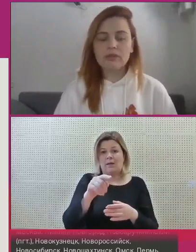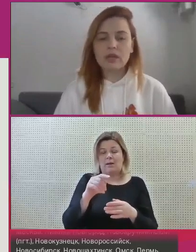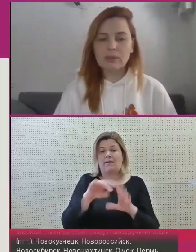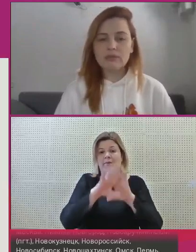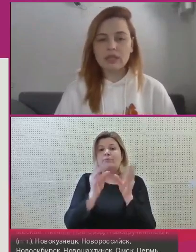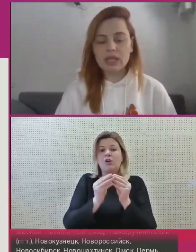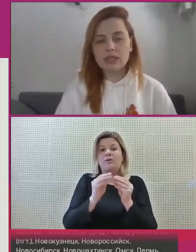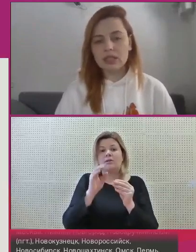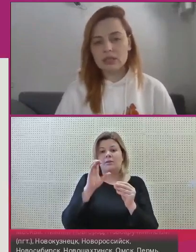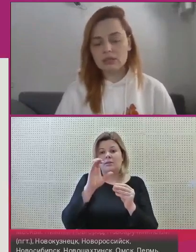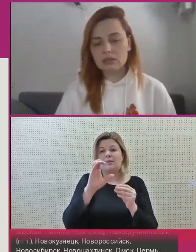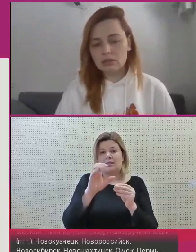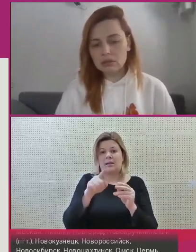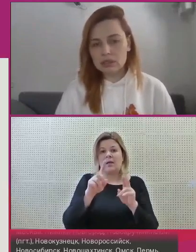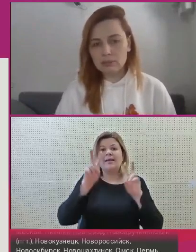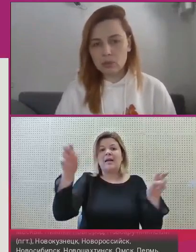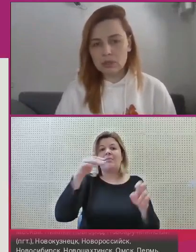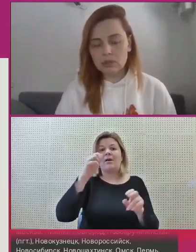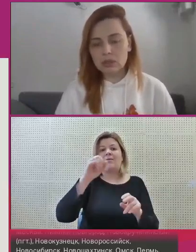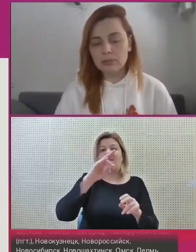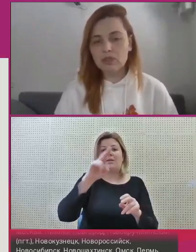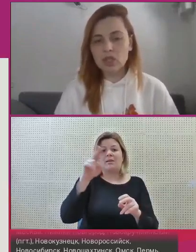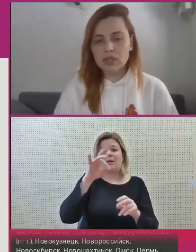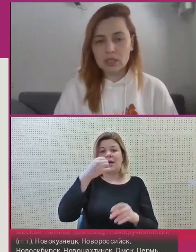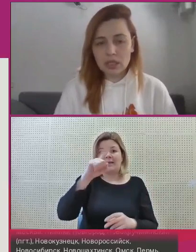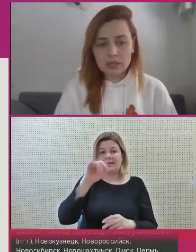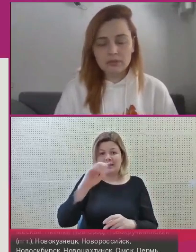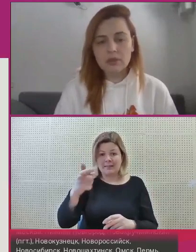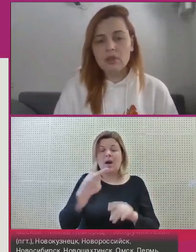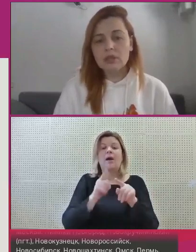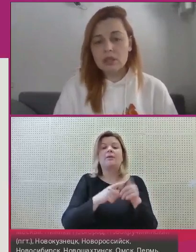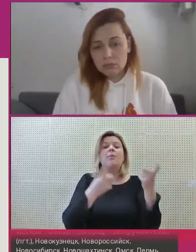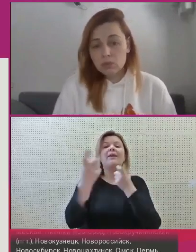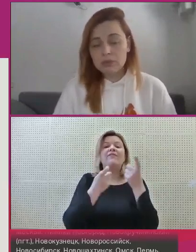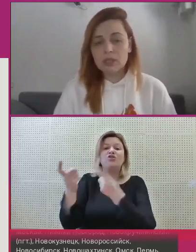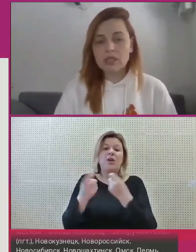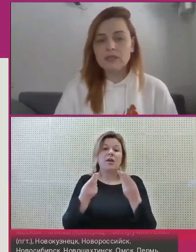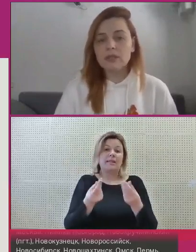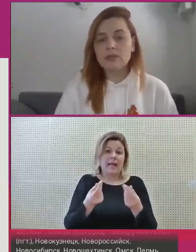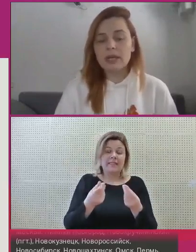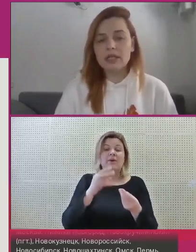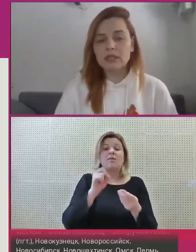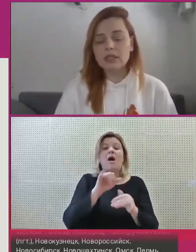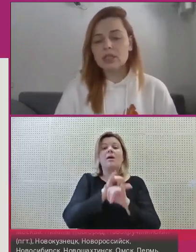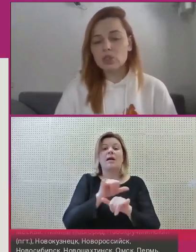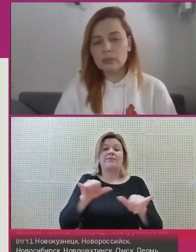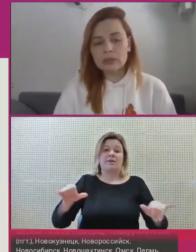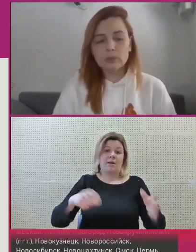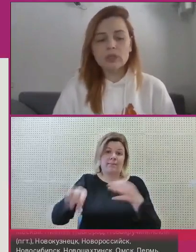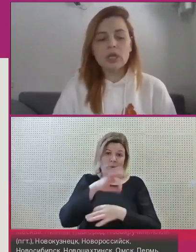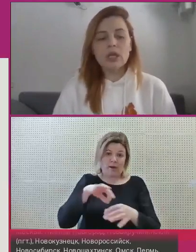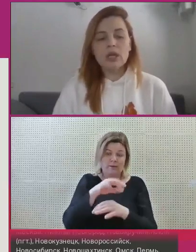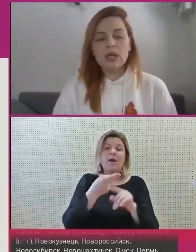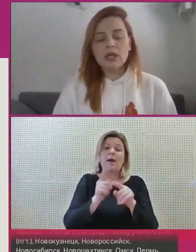с фразами фандрайзинг, это, если просто, это привлечение средств, на, ну, собственно, на развитие проекта, это должно